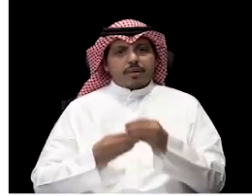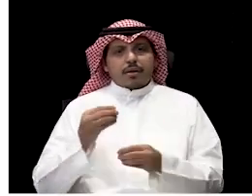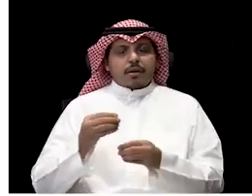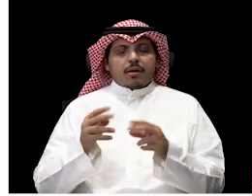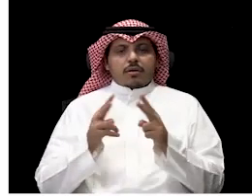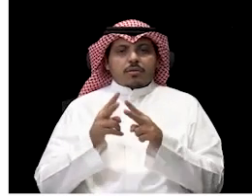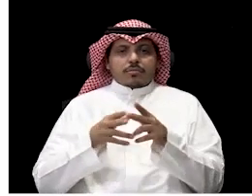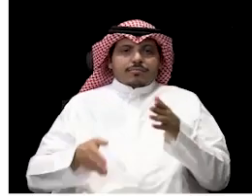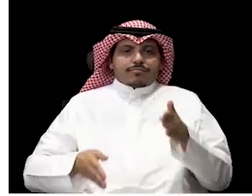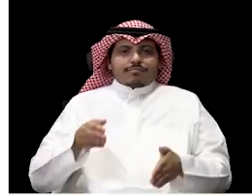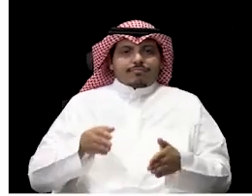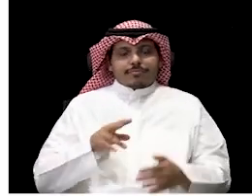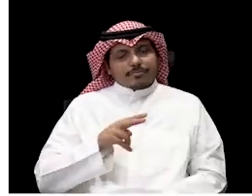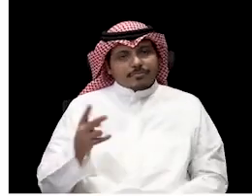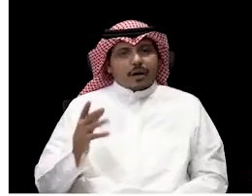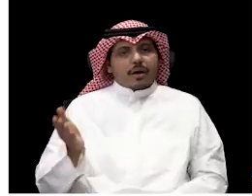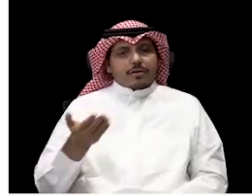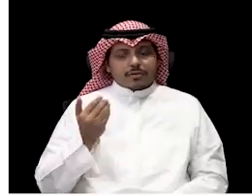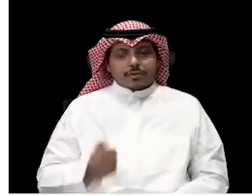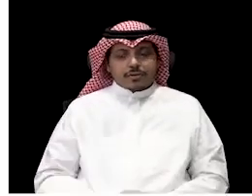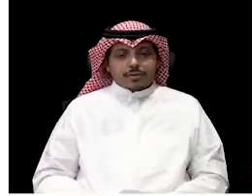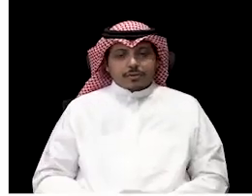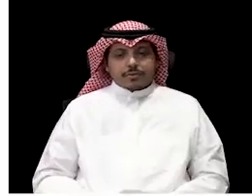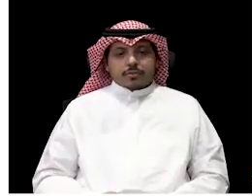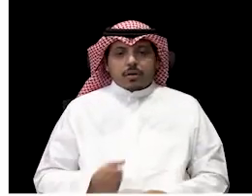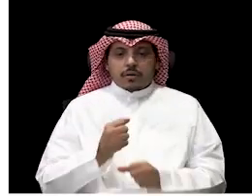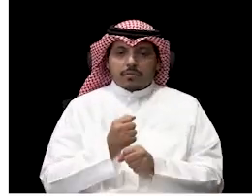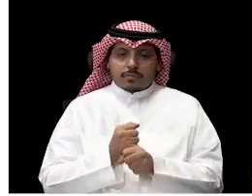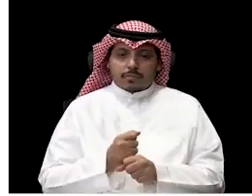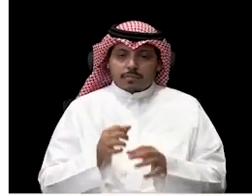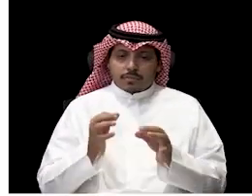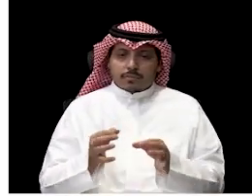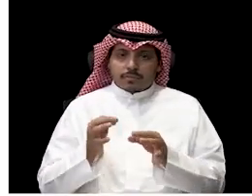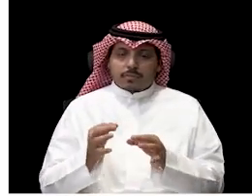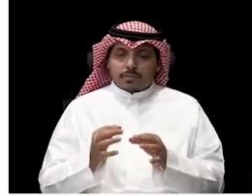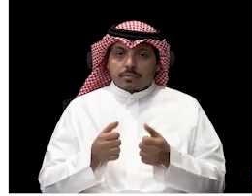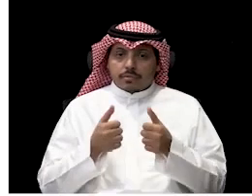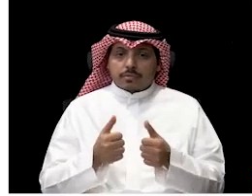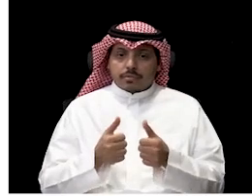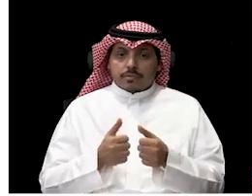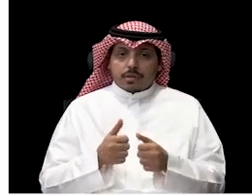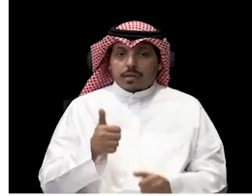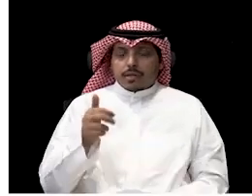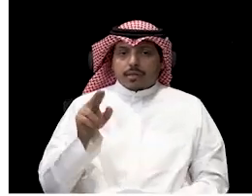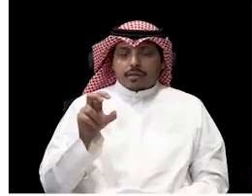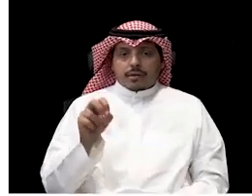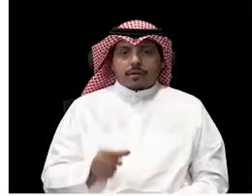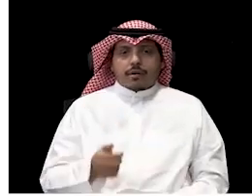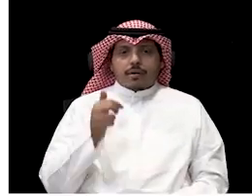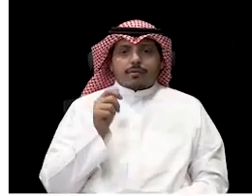ماذا؟ حتى يكون العمل والإنتاج جيدا يقوم على الإتقان